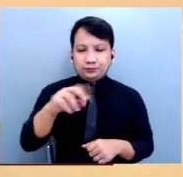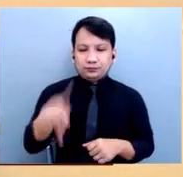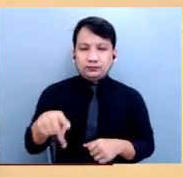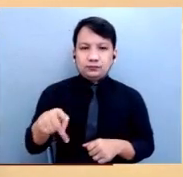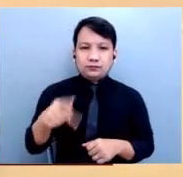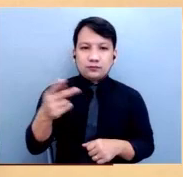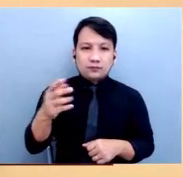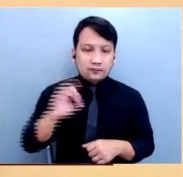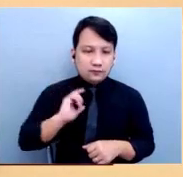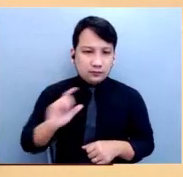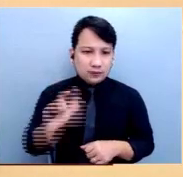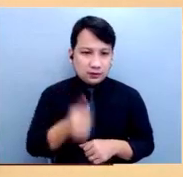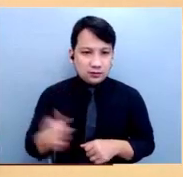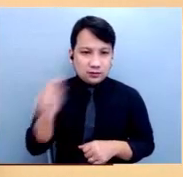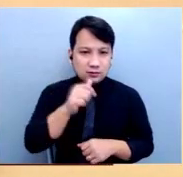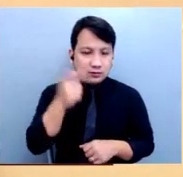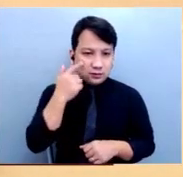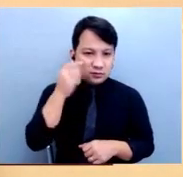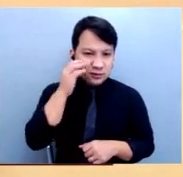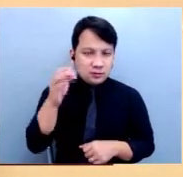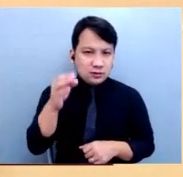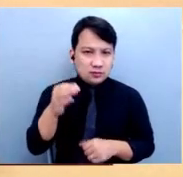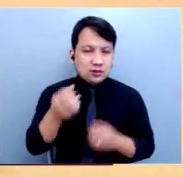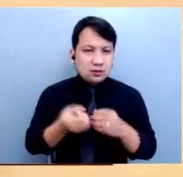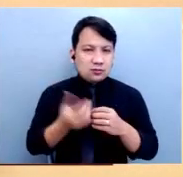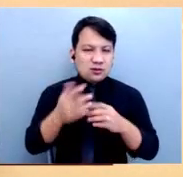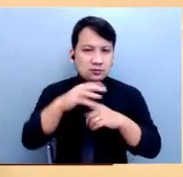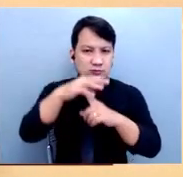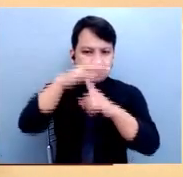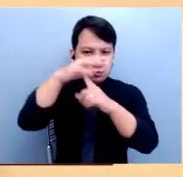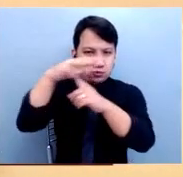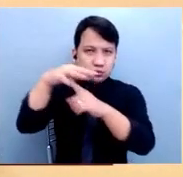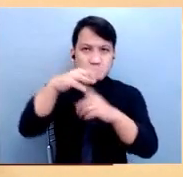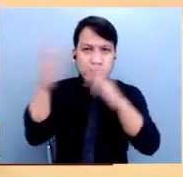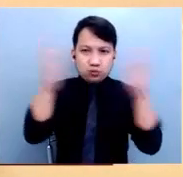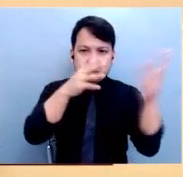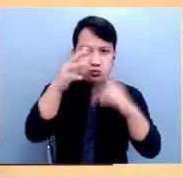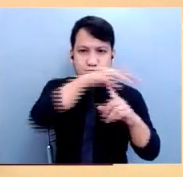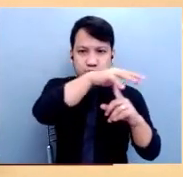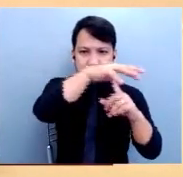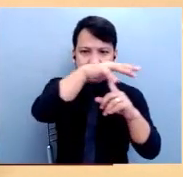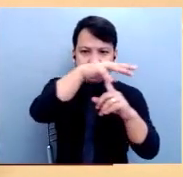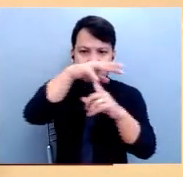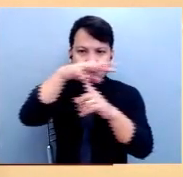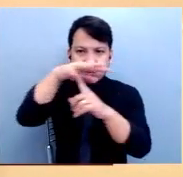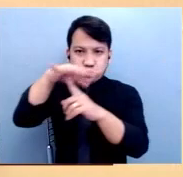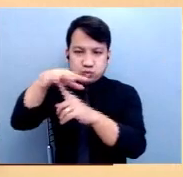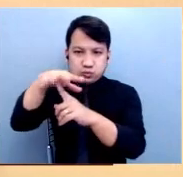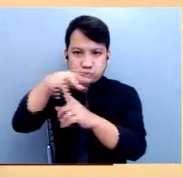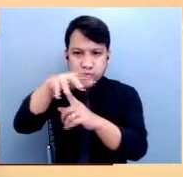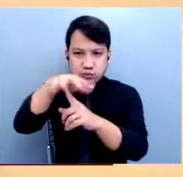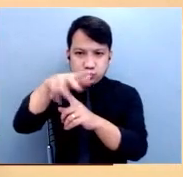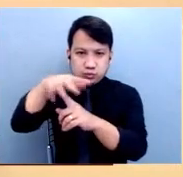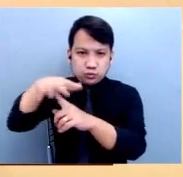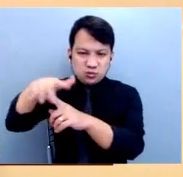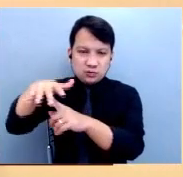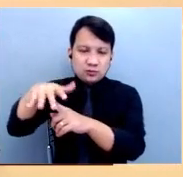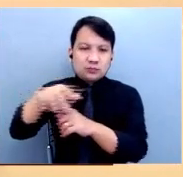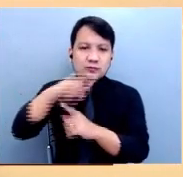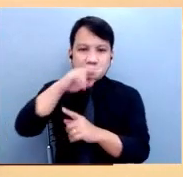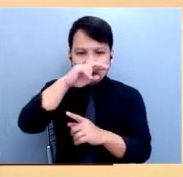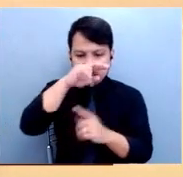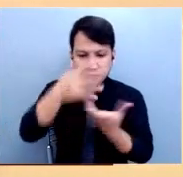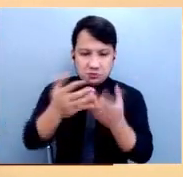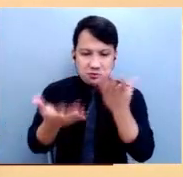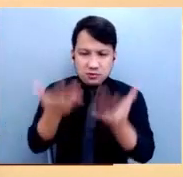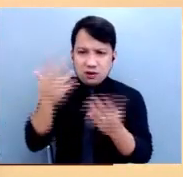Police Colonel Jean Fajardo, biglang sumama ang panahon habang bumabiyahe ang chopper. So sabi naman ng dalawang piloto, maayos